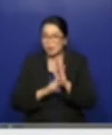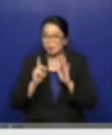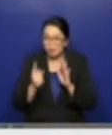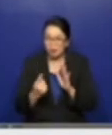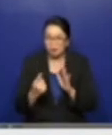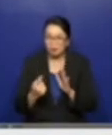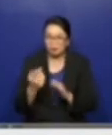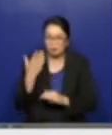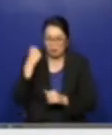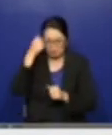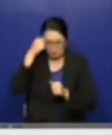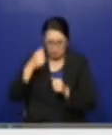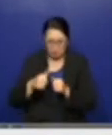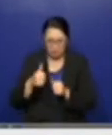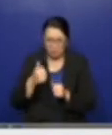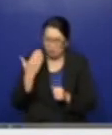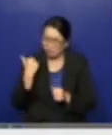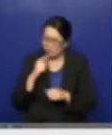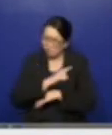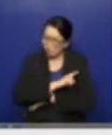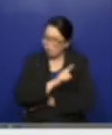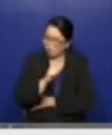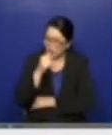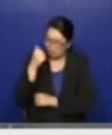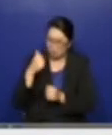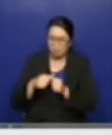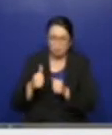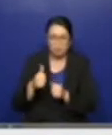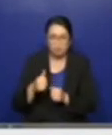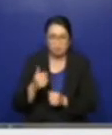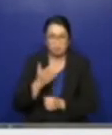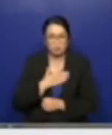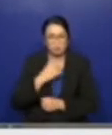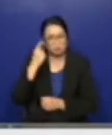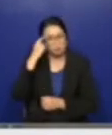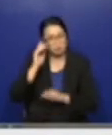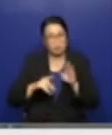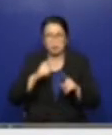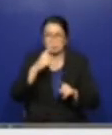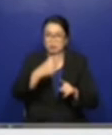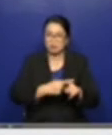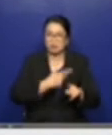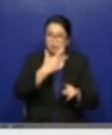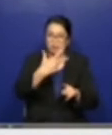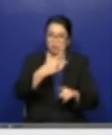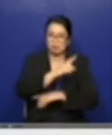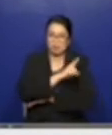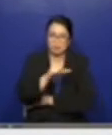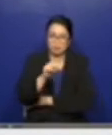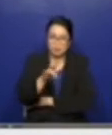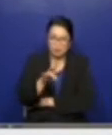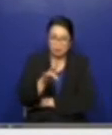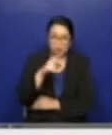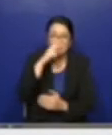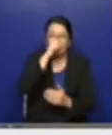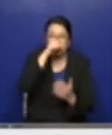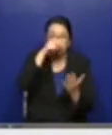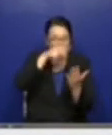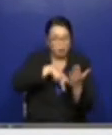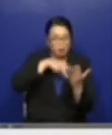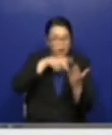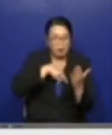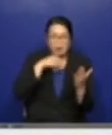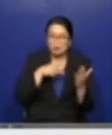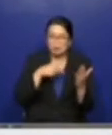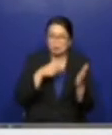ถ้าผมจำเดือนผิดเดี๋ยวผมจำวันที่ได้ผมเข้าใจว่าเดือนมีนาเนี่ย27 มีนาท่านไปอ่านดูนะครับผมย้ำฉบับนี้เ